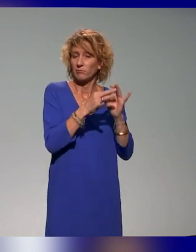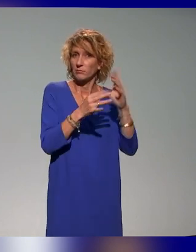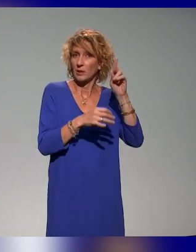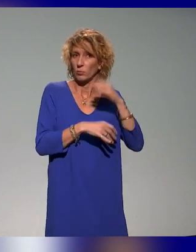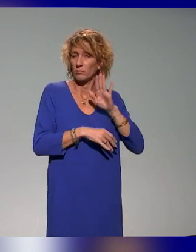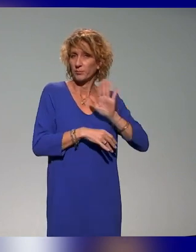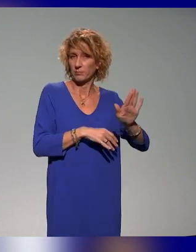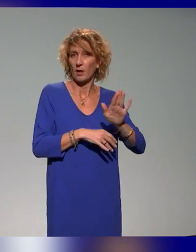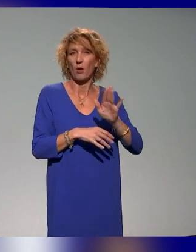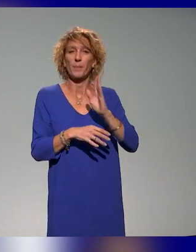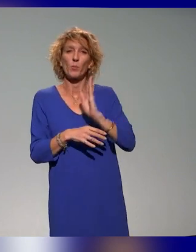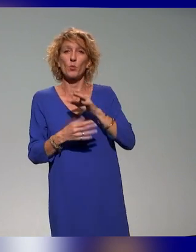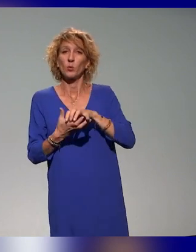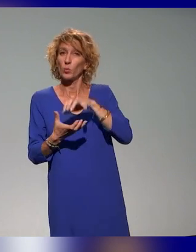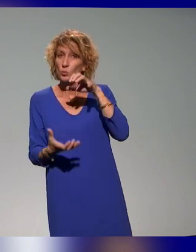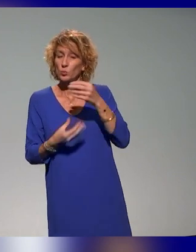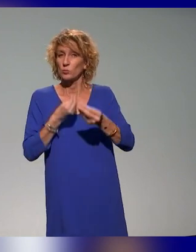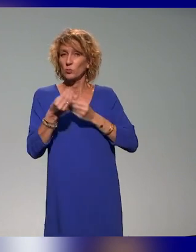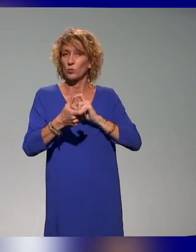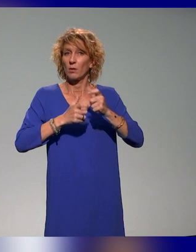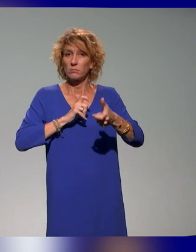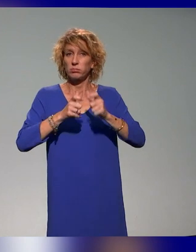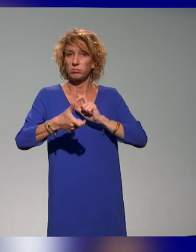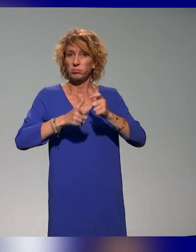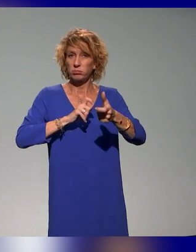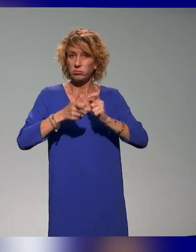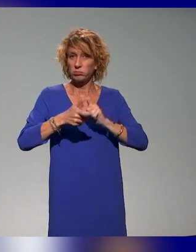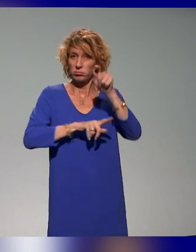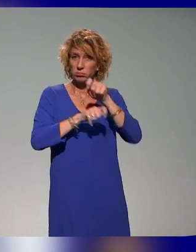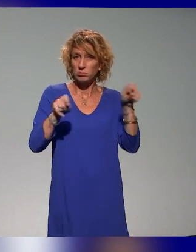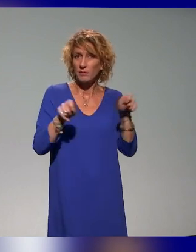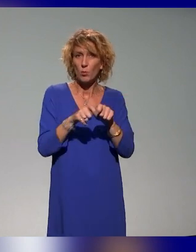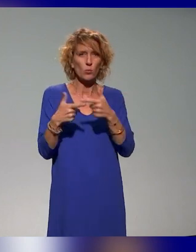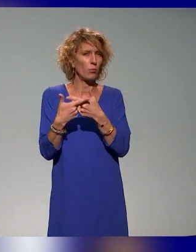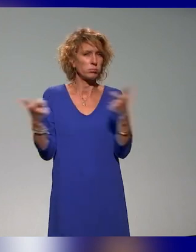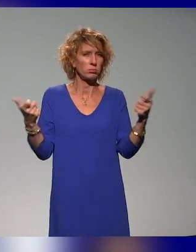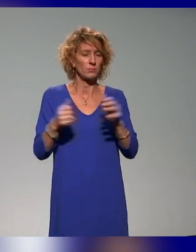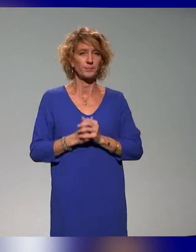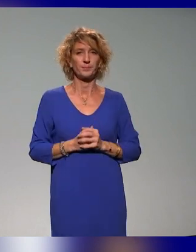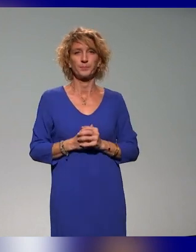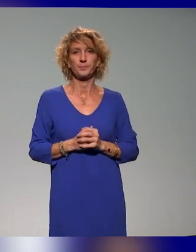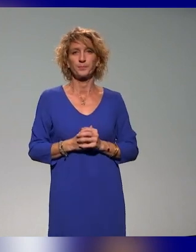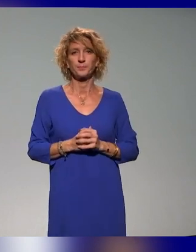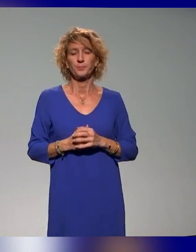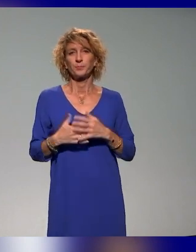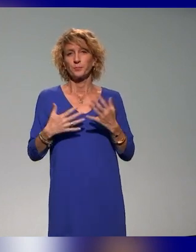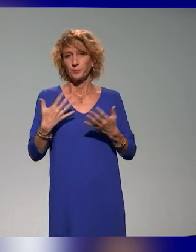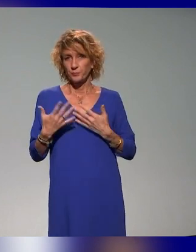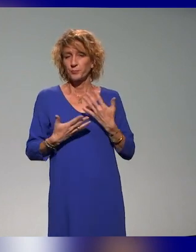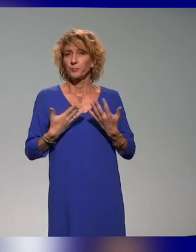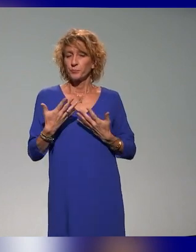ressources, mais aussi d'interaction, d'évaluation, etc. Et puis, en fait,